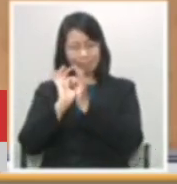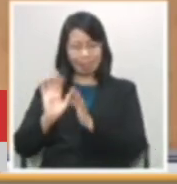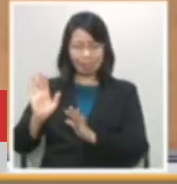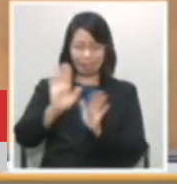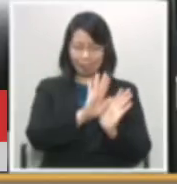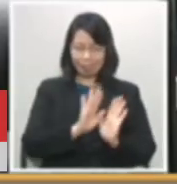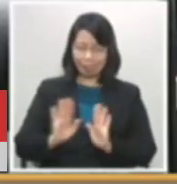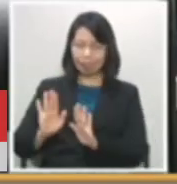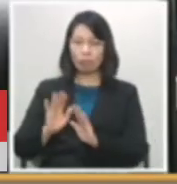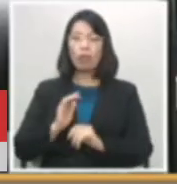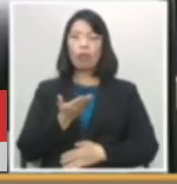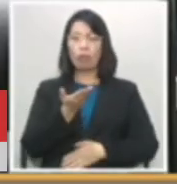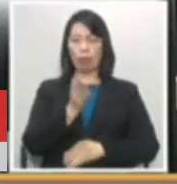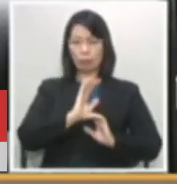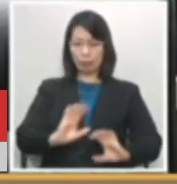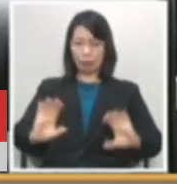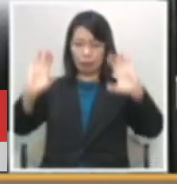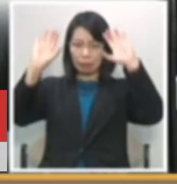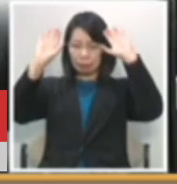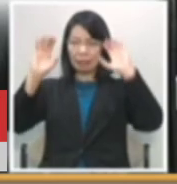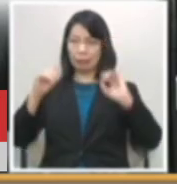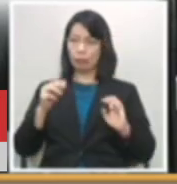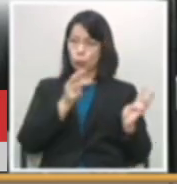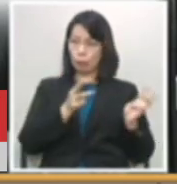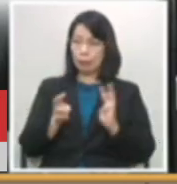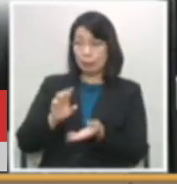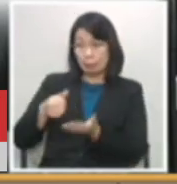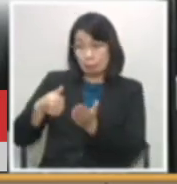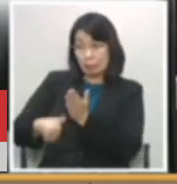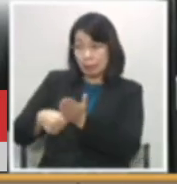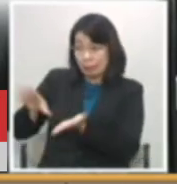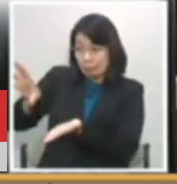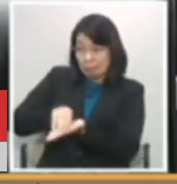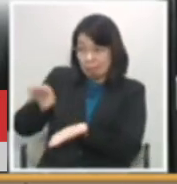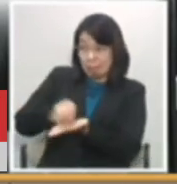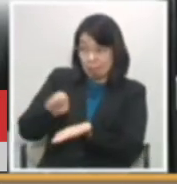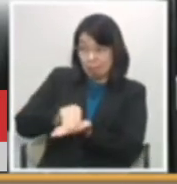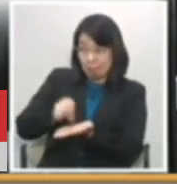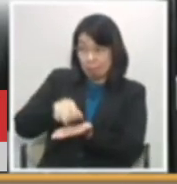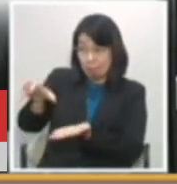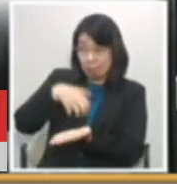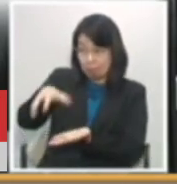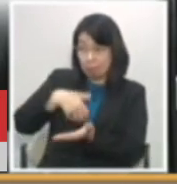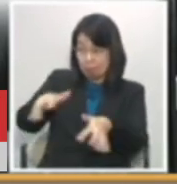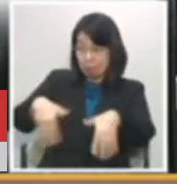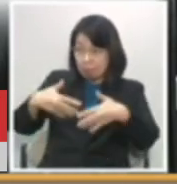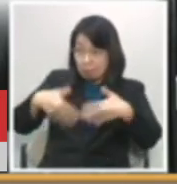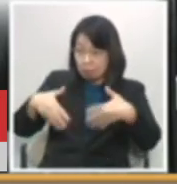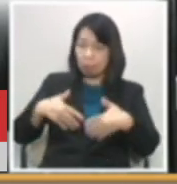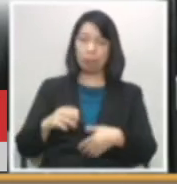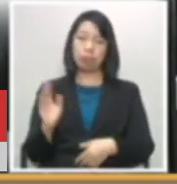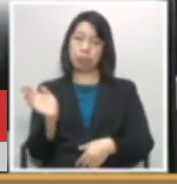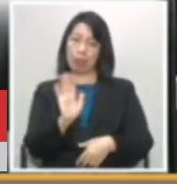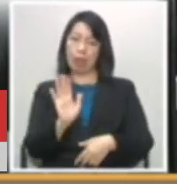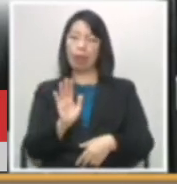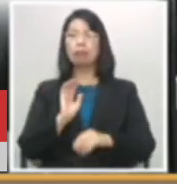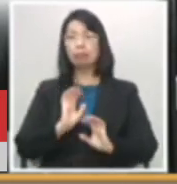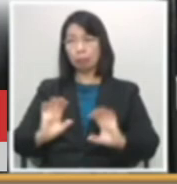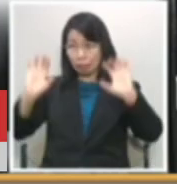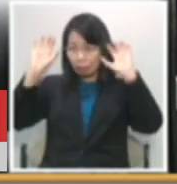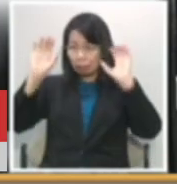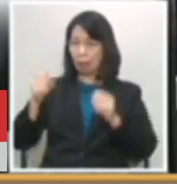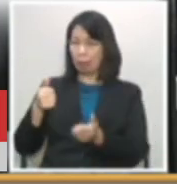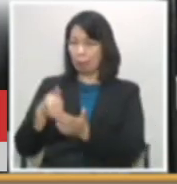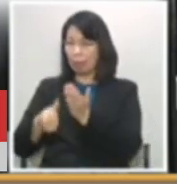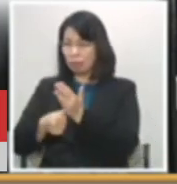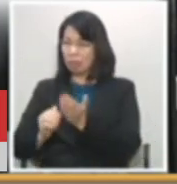าลจะต้องไม่ใช้มาตรการการจัดเก็บภาษีแบบรีดเลือดเอากระปูรัฐบาลจะต้องไม่ขึ้นภาษีตามอำเภอใ